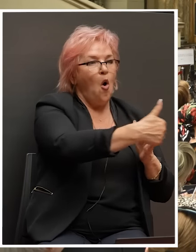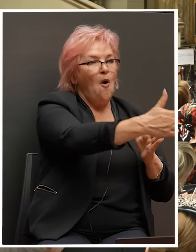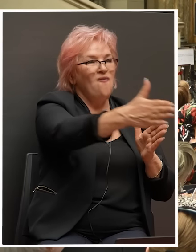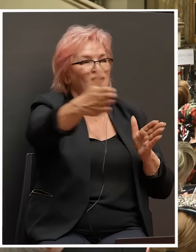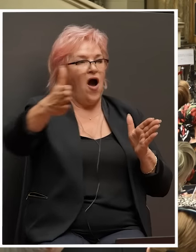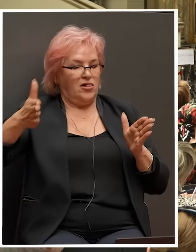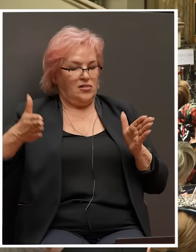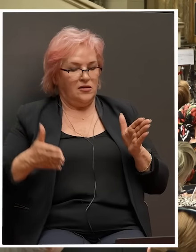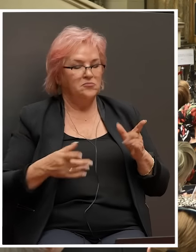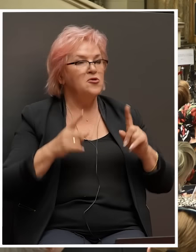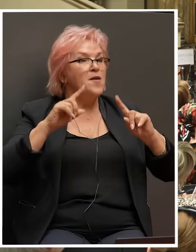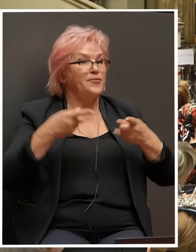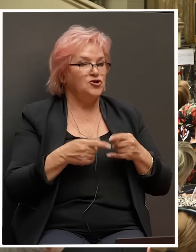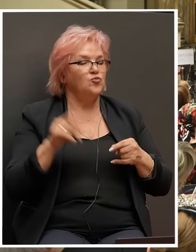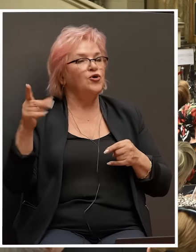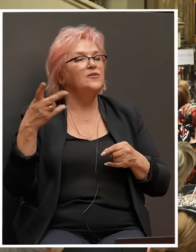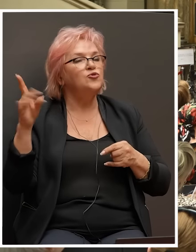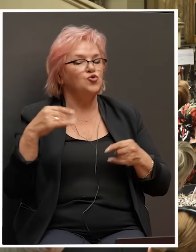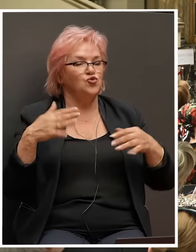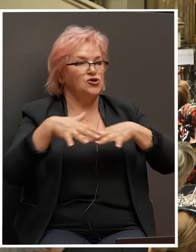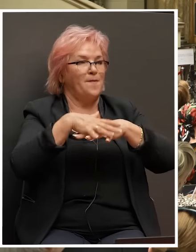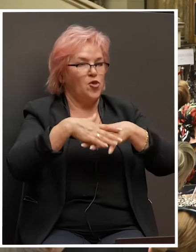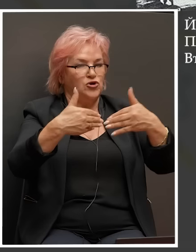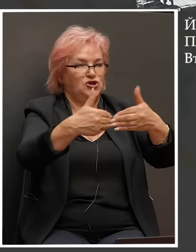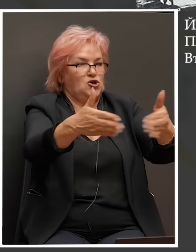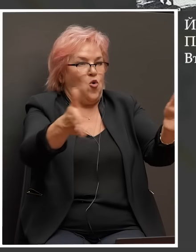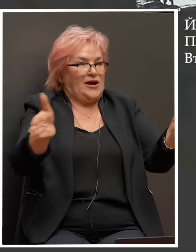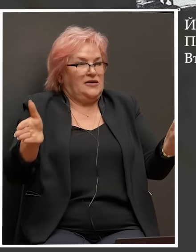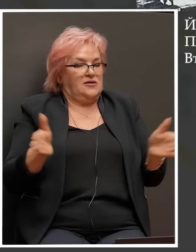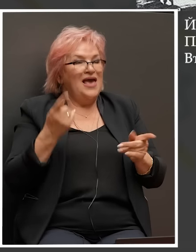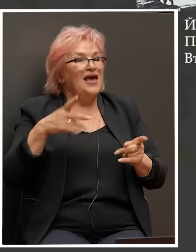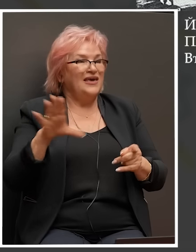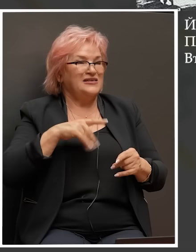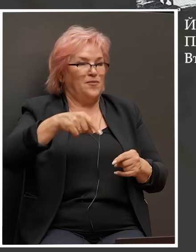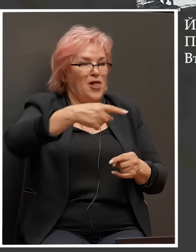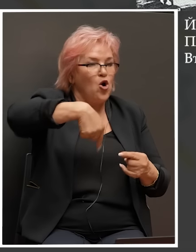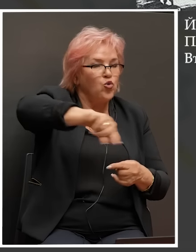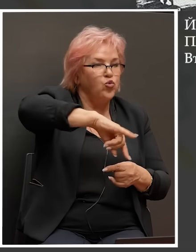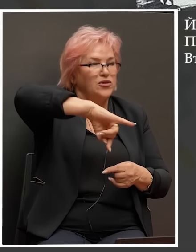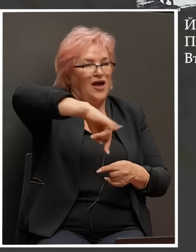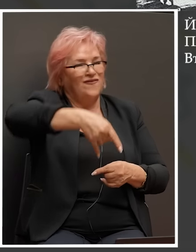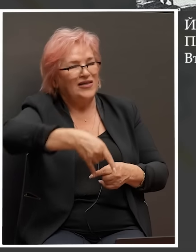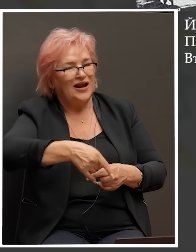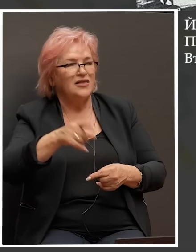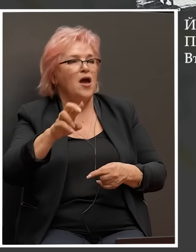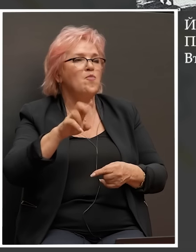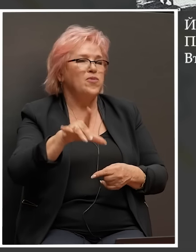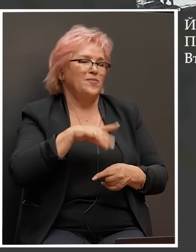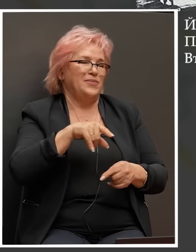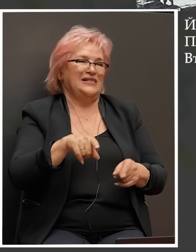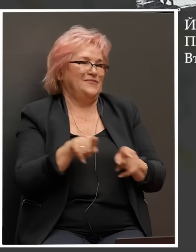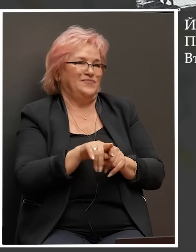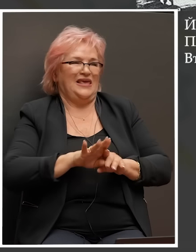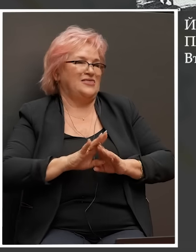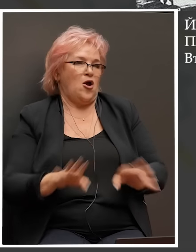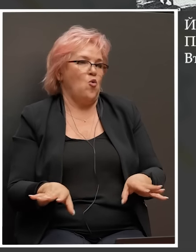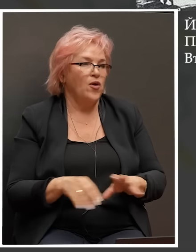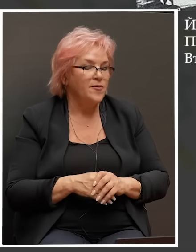по очень простой причине, потому что ему надо площадь организовать. Если бы она была круглая или квадратная, или еще какая, она была бы не